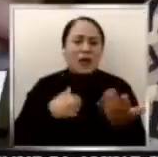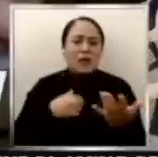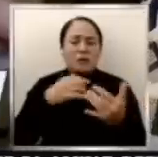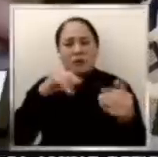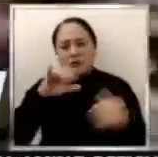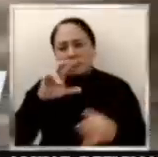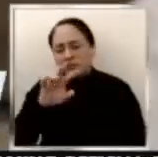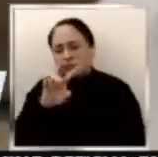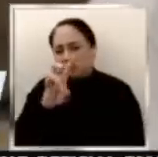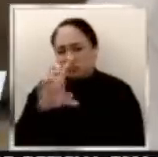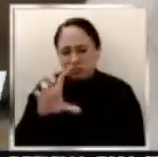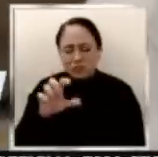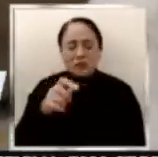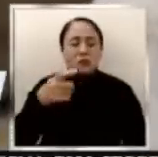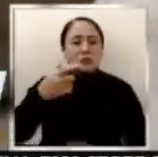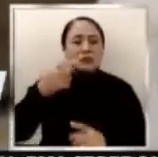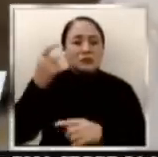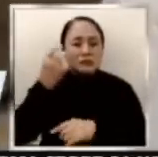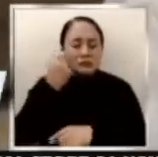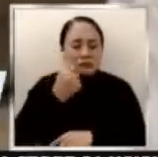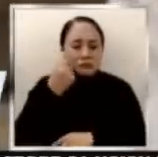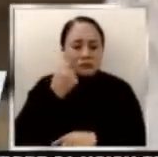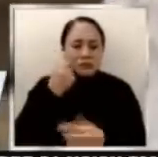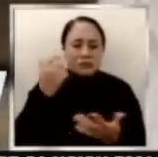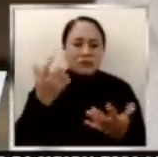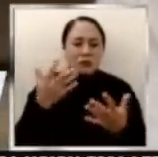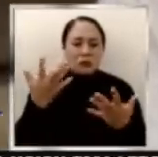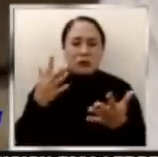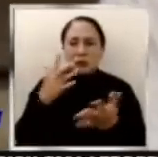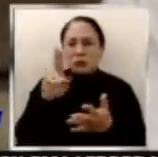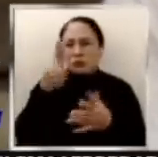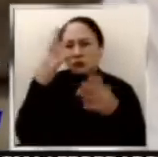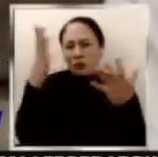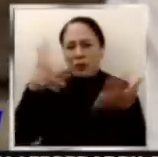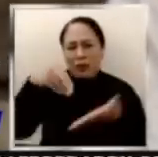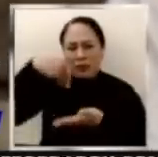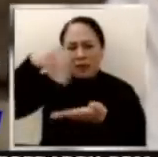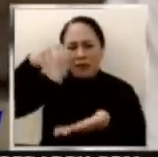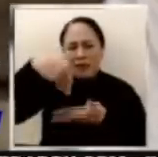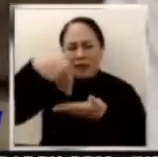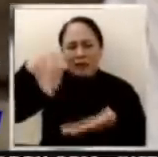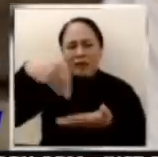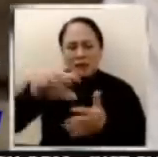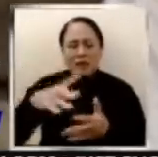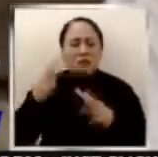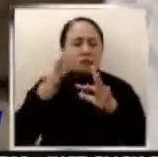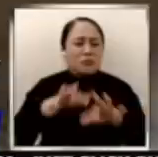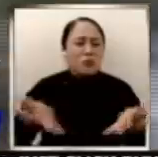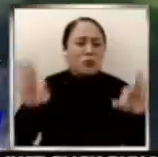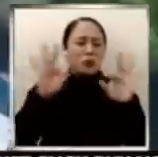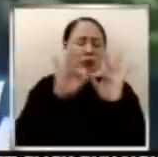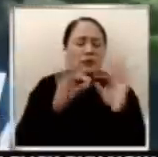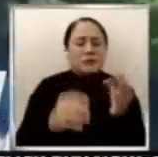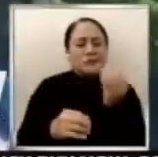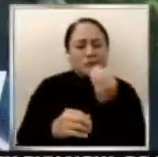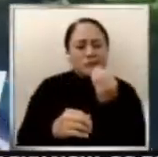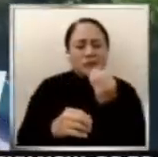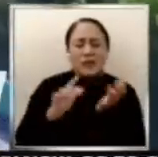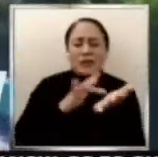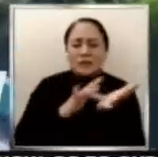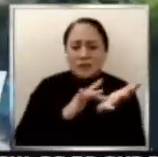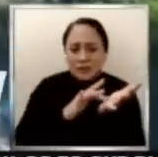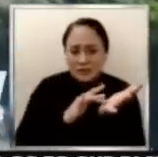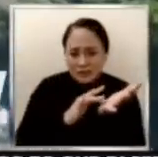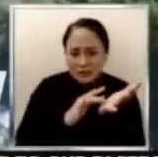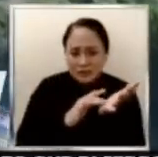yung pong nawawala. Wala pong kwenta yung relief. Ang mahalaga yung kakainin at gamot.